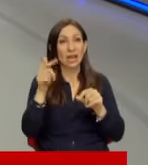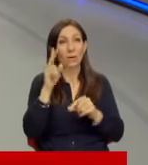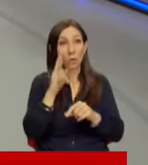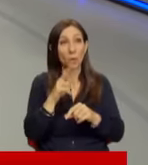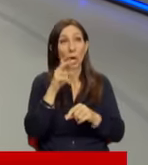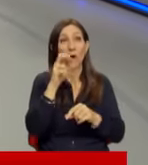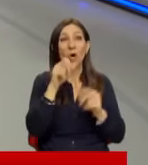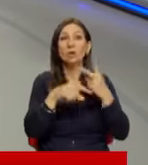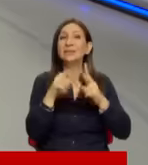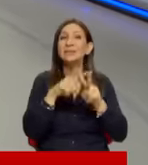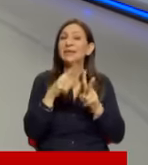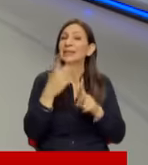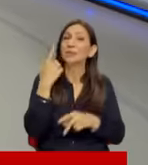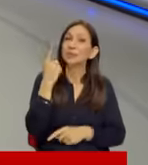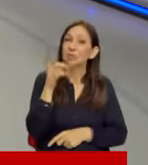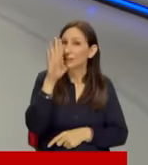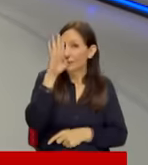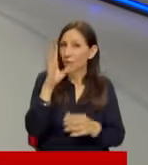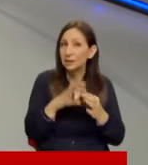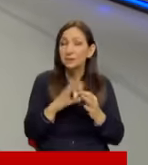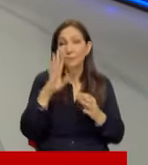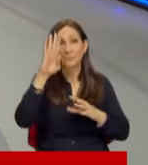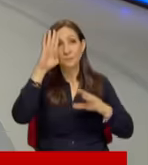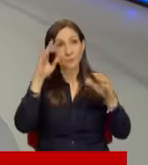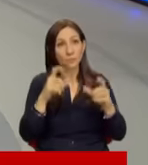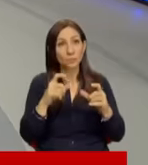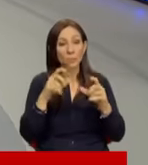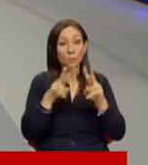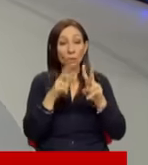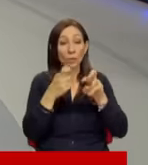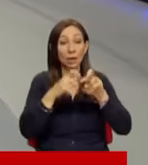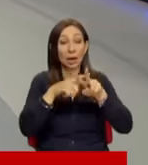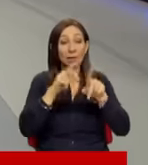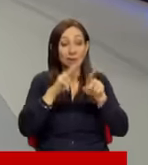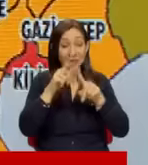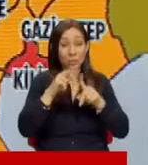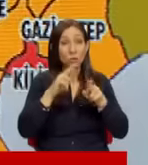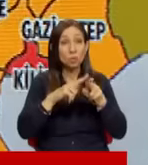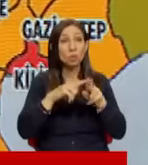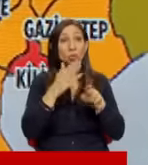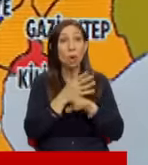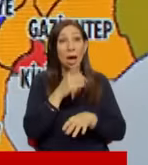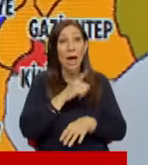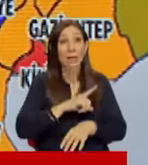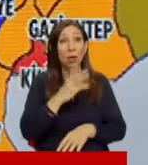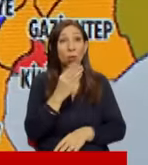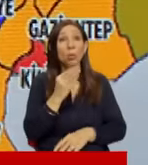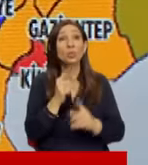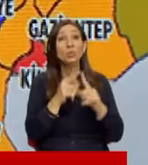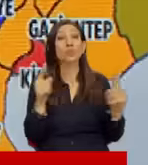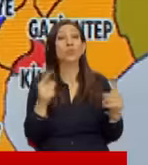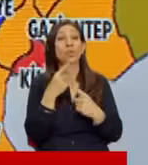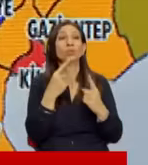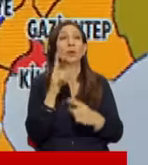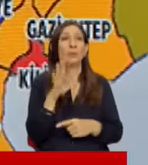görelim. Ozan sen ne dersin İstanbul'la ilgili? Ya yani İstanbul'da Murat Kurum'un doğru aday olup olmadığını gerçekten uzun konuşmak gerekir. Ben